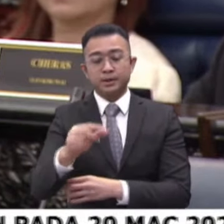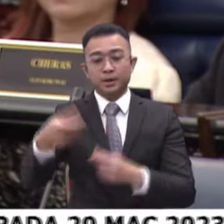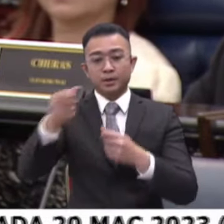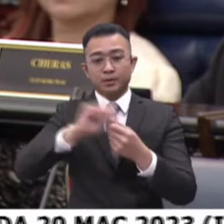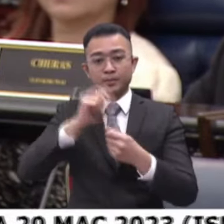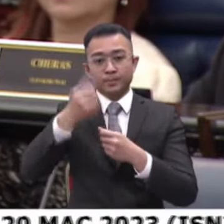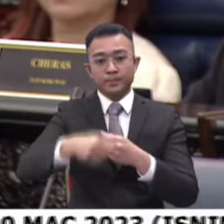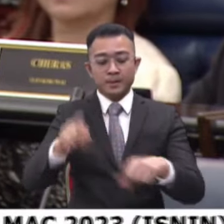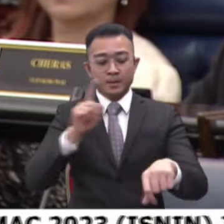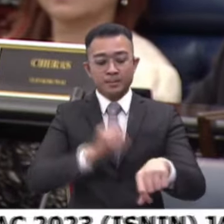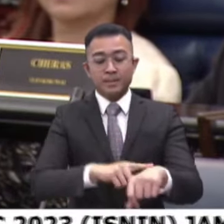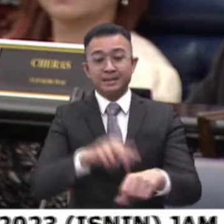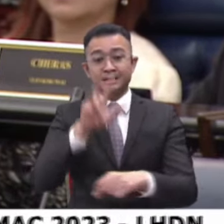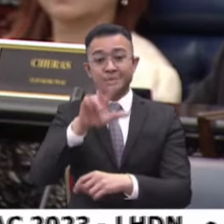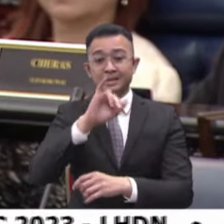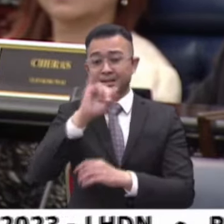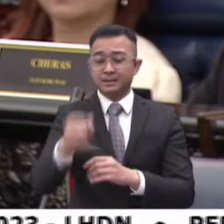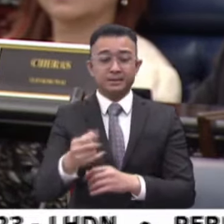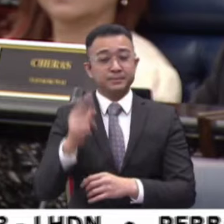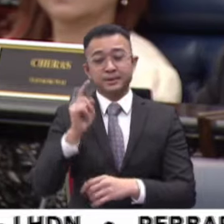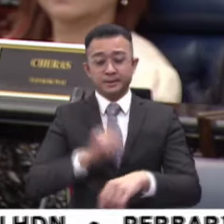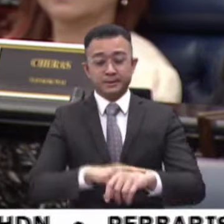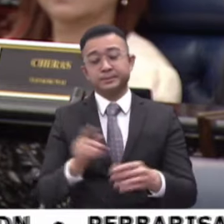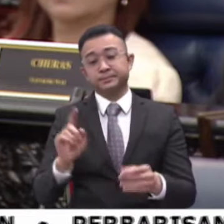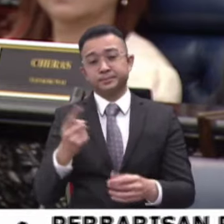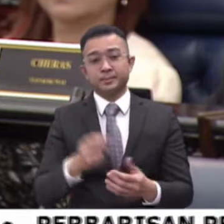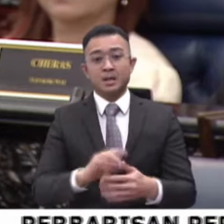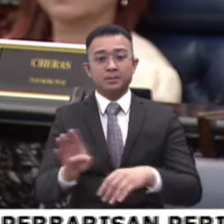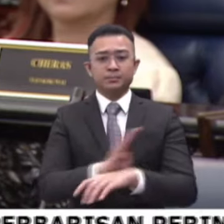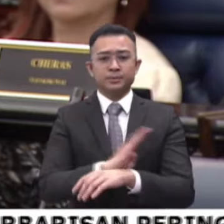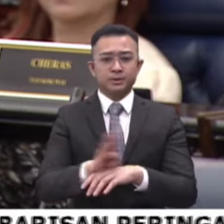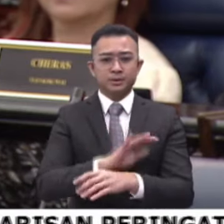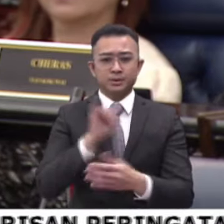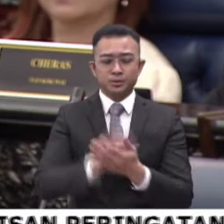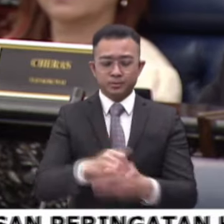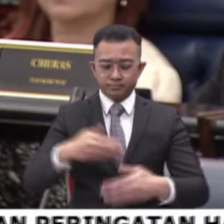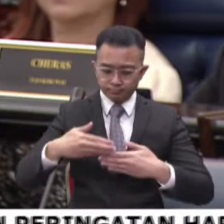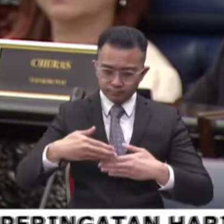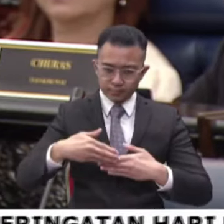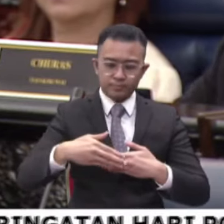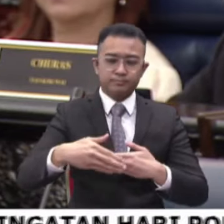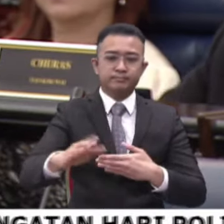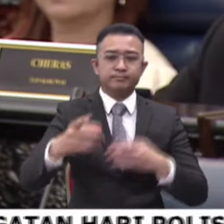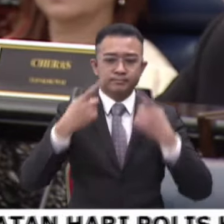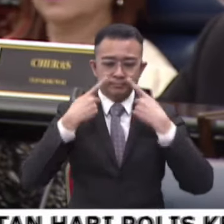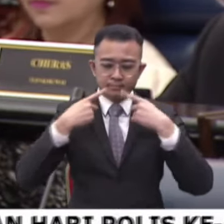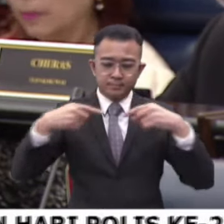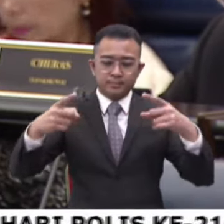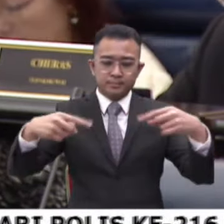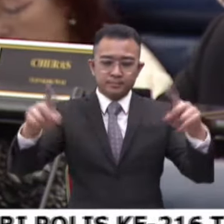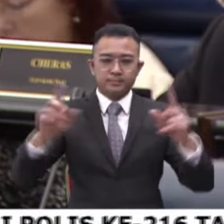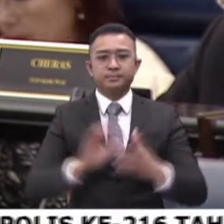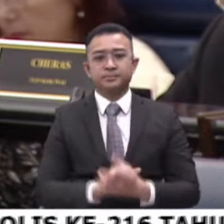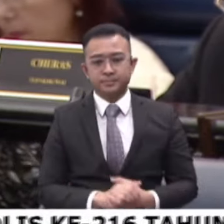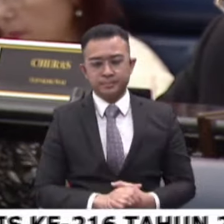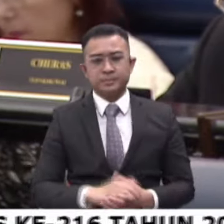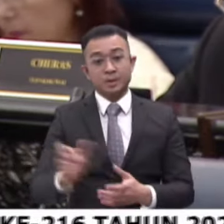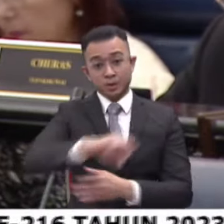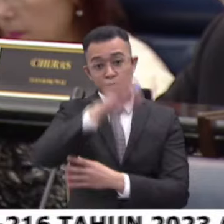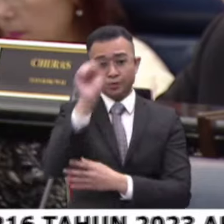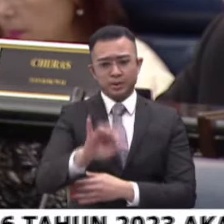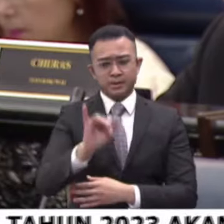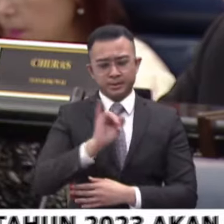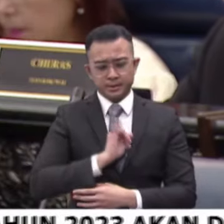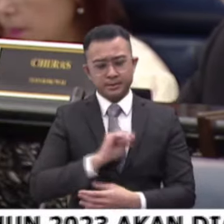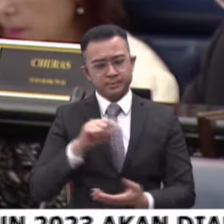bernanas dalam tempoh masa 3 jam sahaja dan perniagaan itu terus berkembang dengan begitu pesat sekali. Persoalan